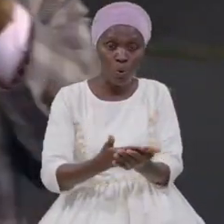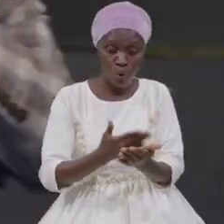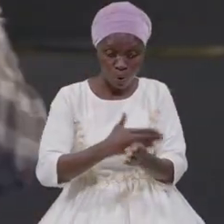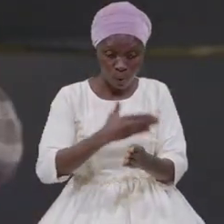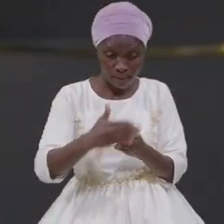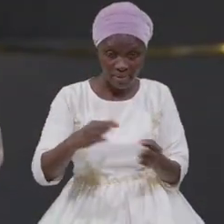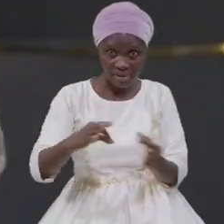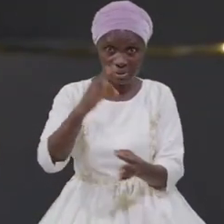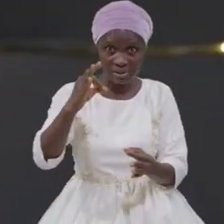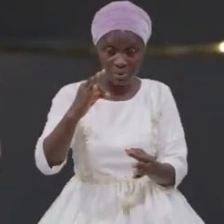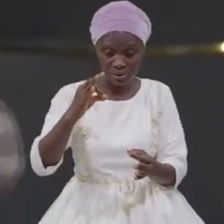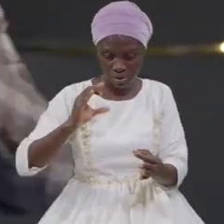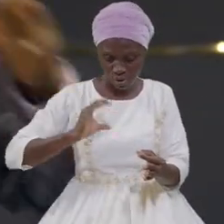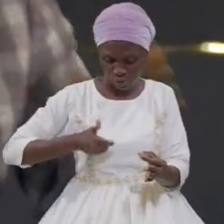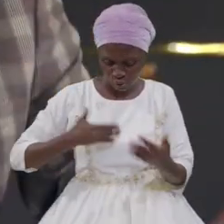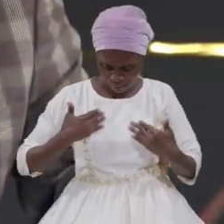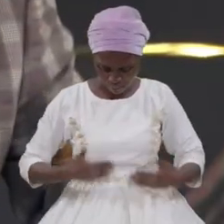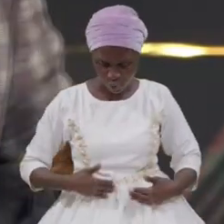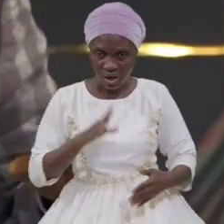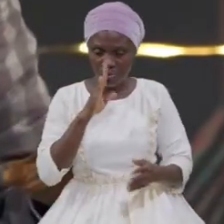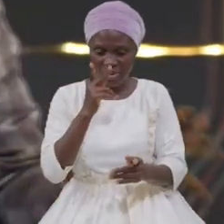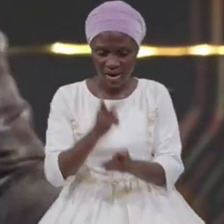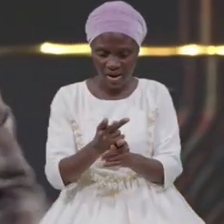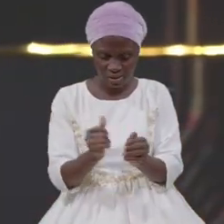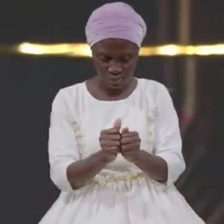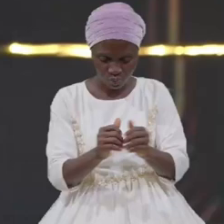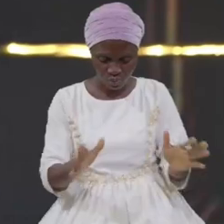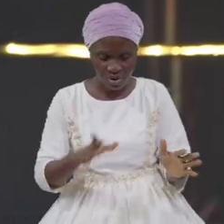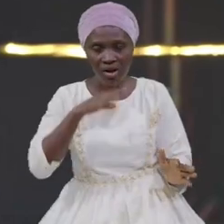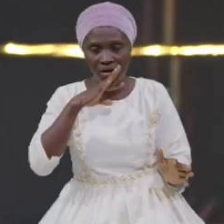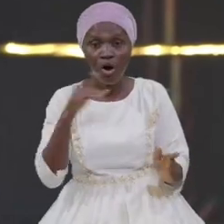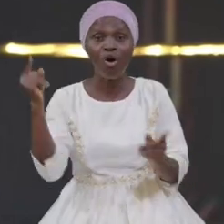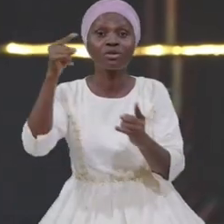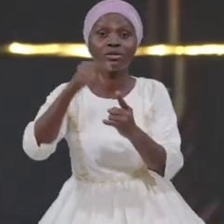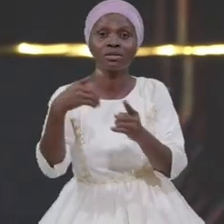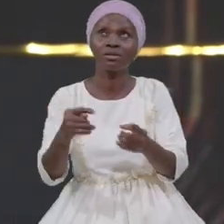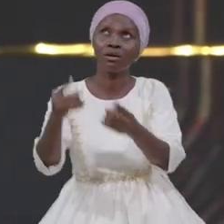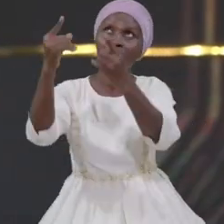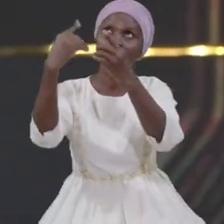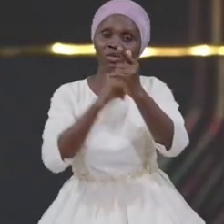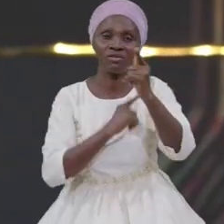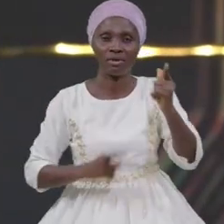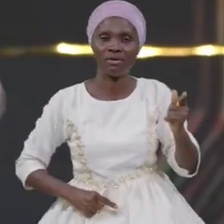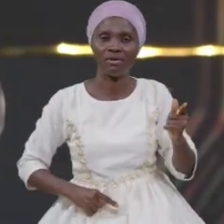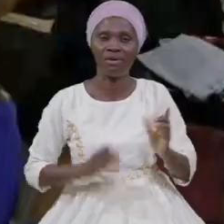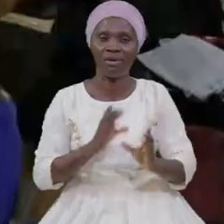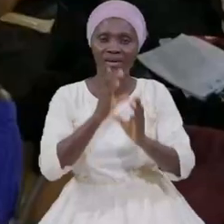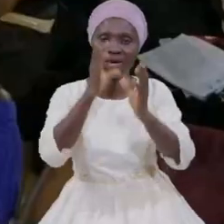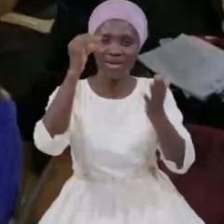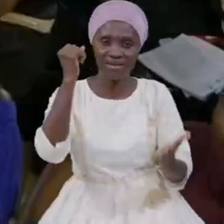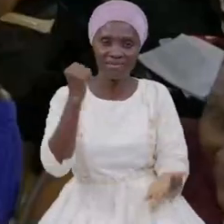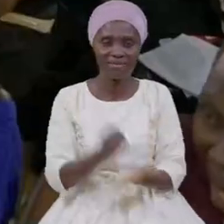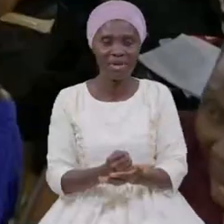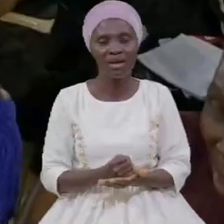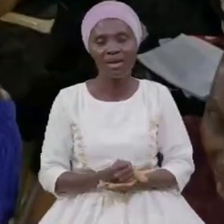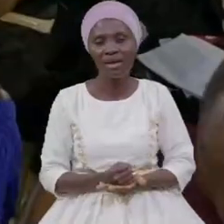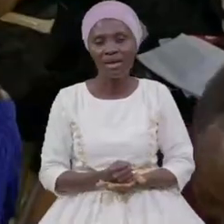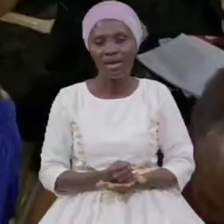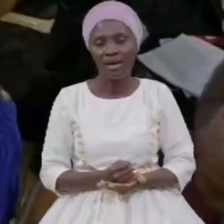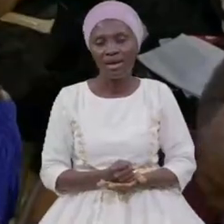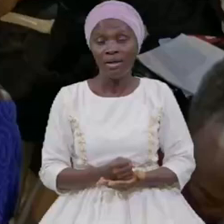soit conservé, irrépréhensible, lors de l'avènement de notre Seigneur Jésus-Christ. Un bon amen.